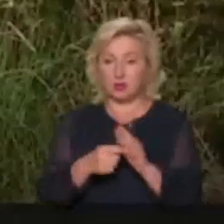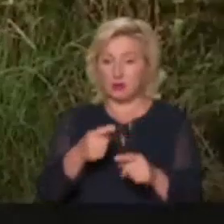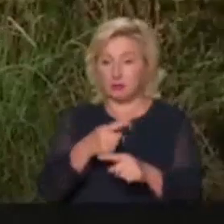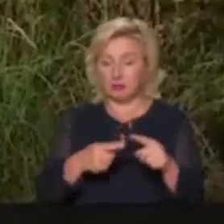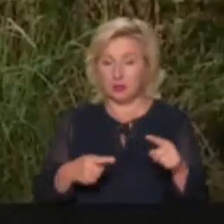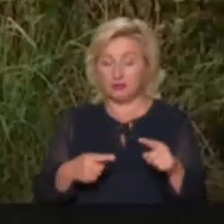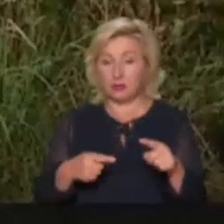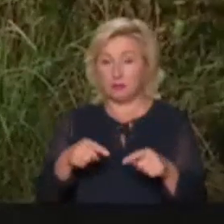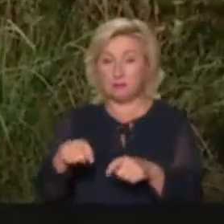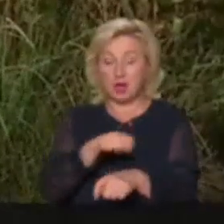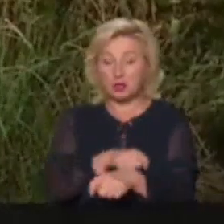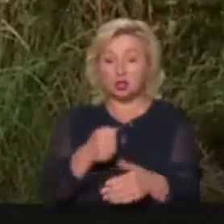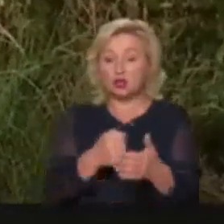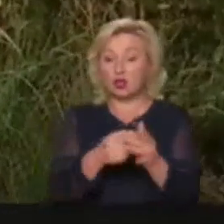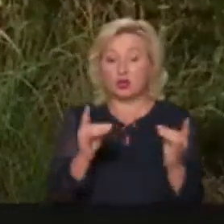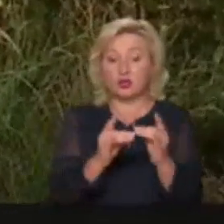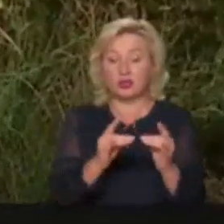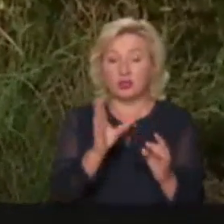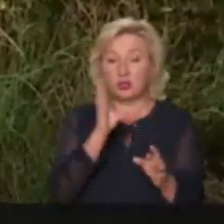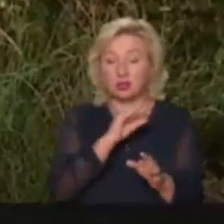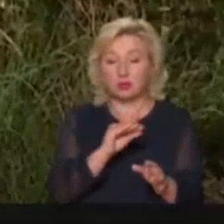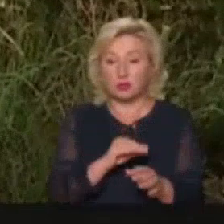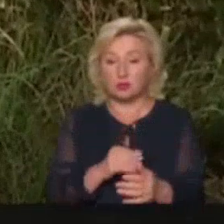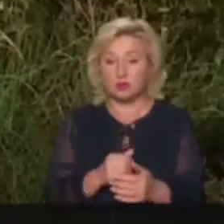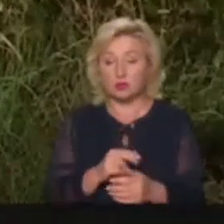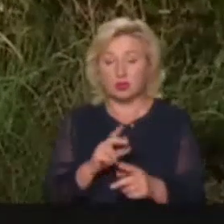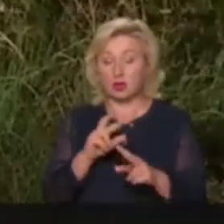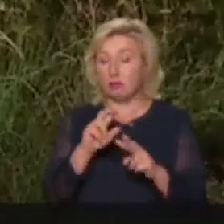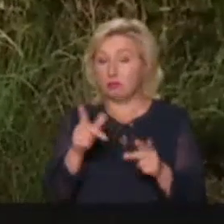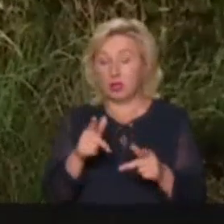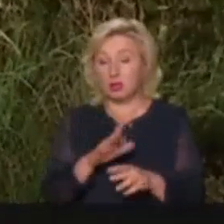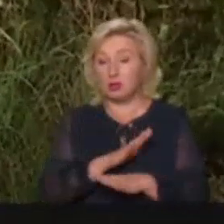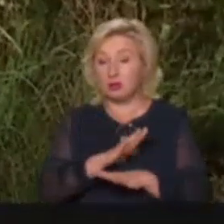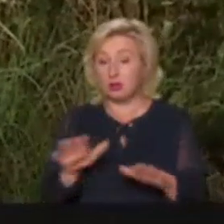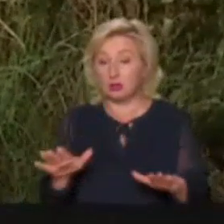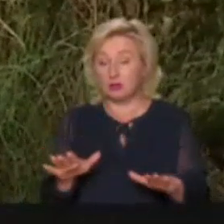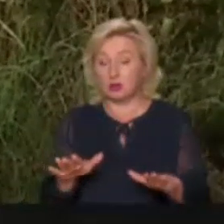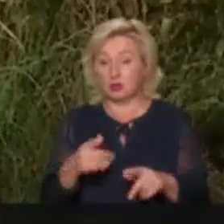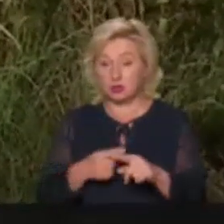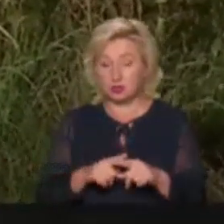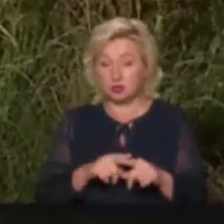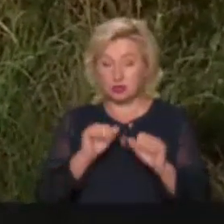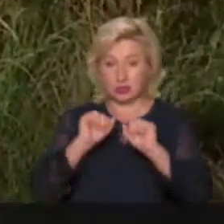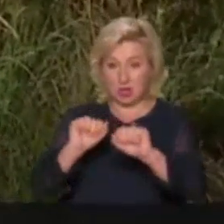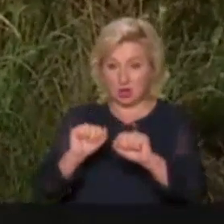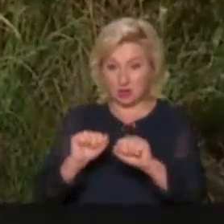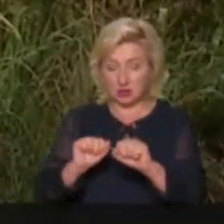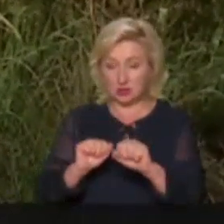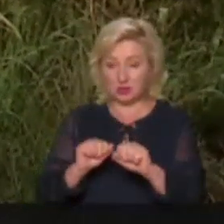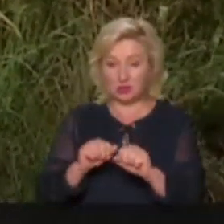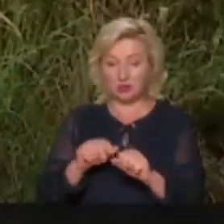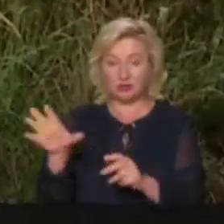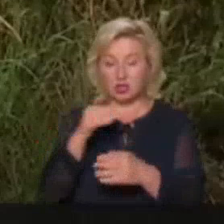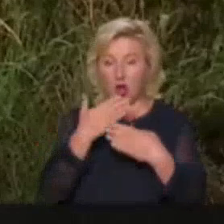ліжка не долетіло, що це так, якби не було цього захисту, нам би туди ті всі